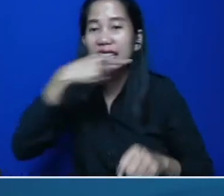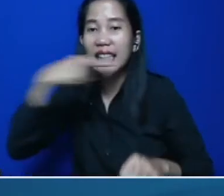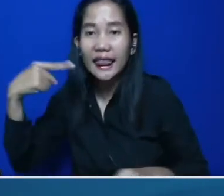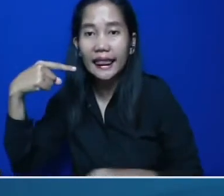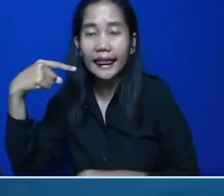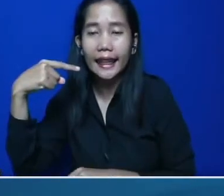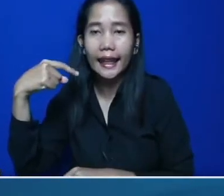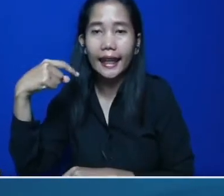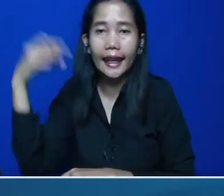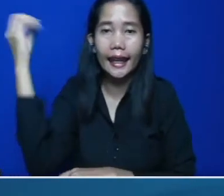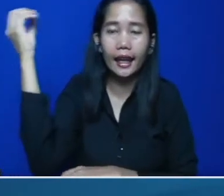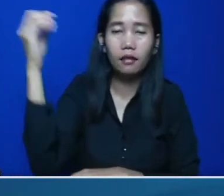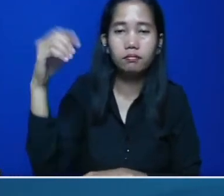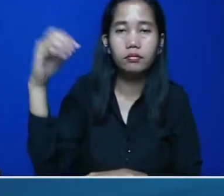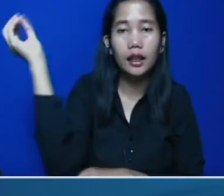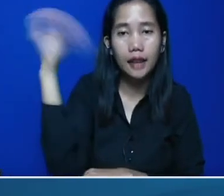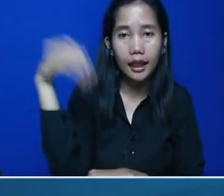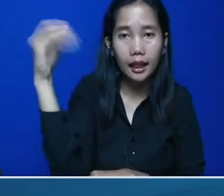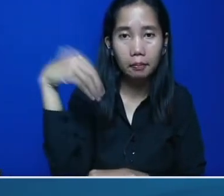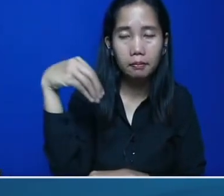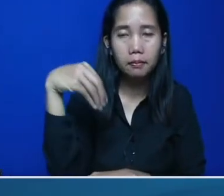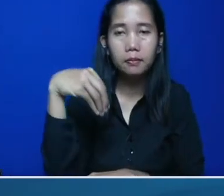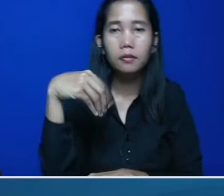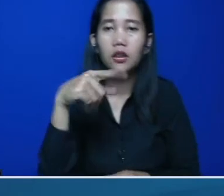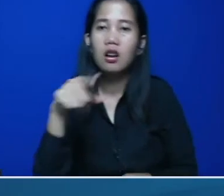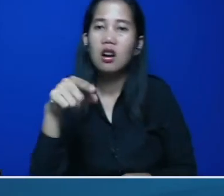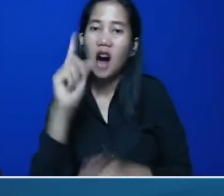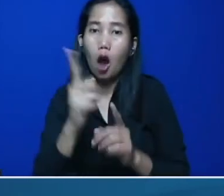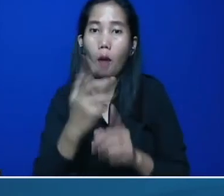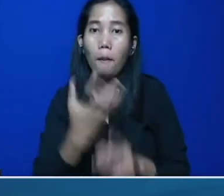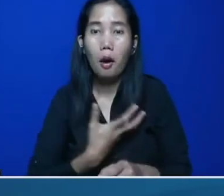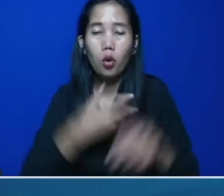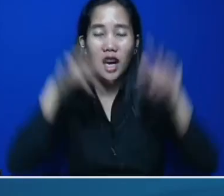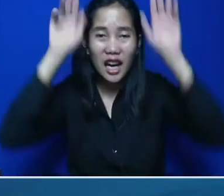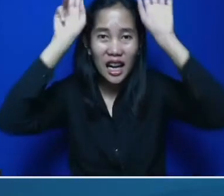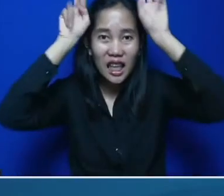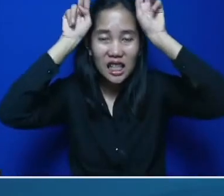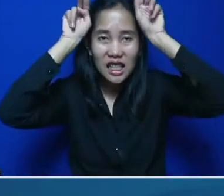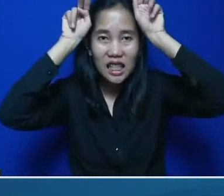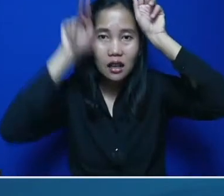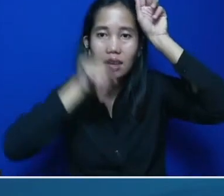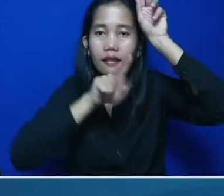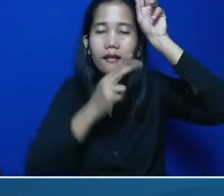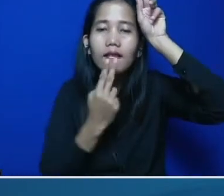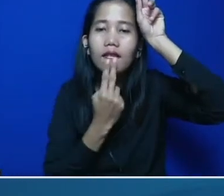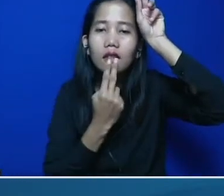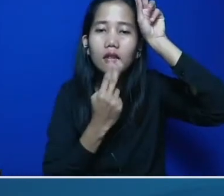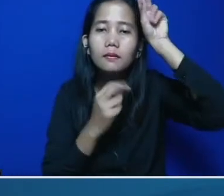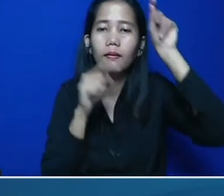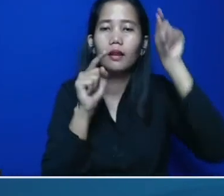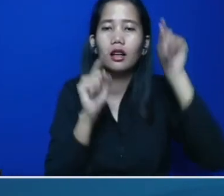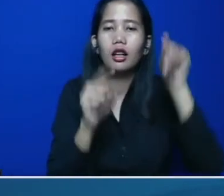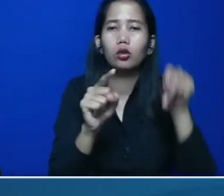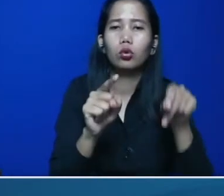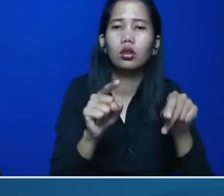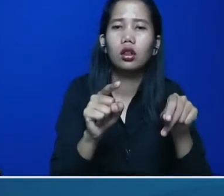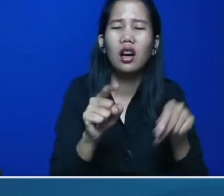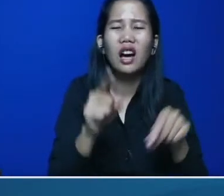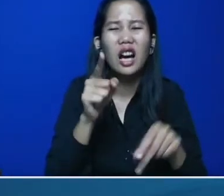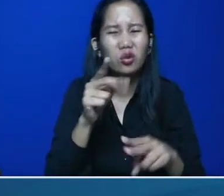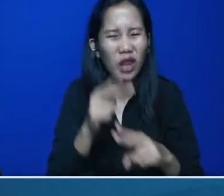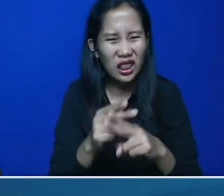yang ayam bukan ayam tapi kelinci hati-hati kelinci karena memang Mama Tia